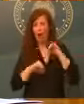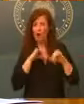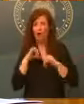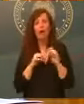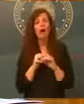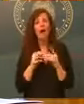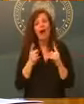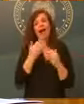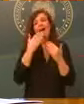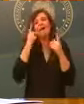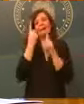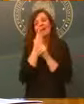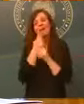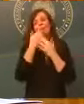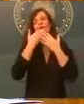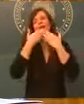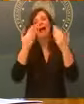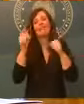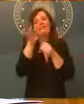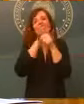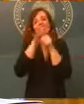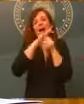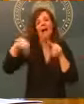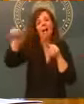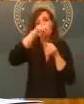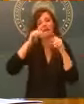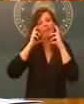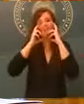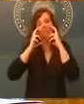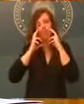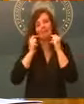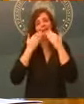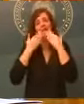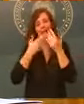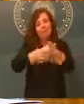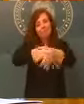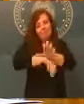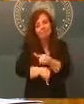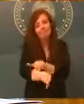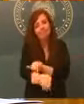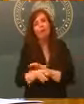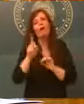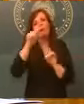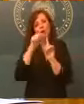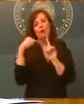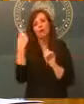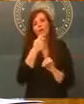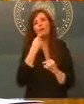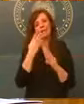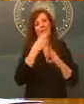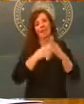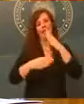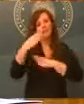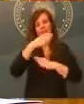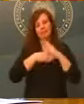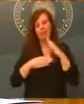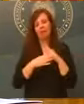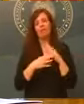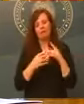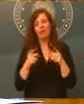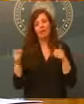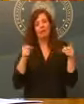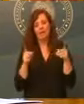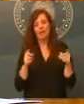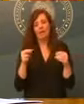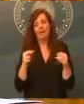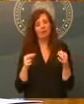questo periodo. Così come i ragazzi e le ragazze disabili sono quelli che hanno sofferto di più e sono quelli